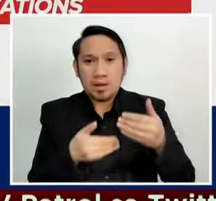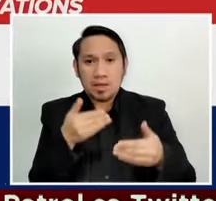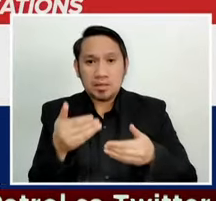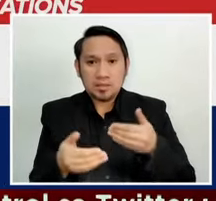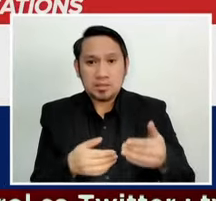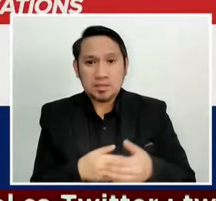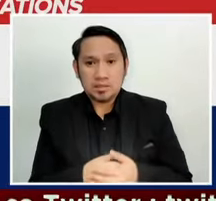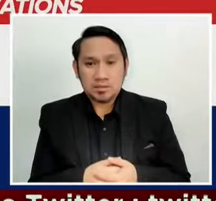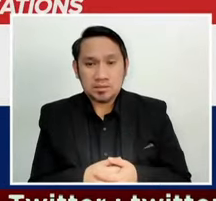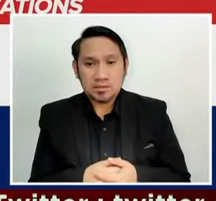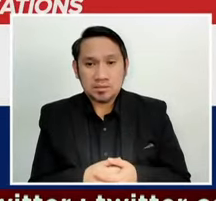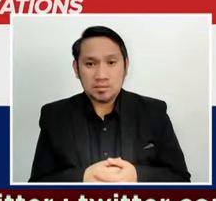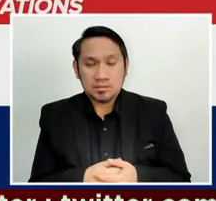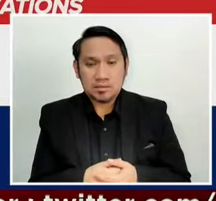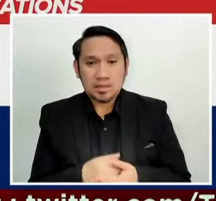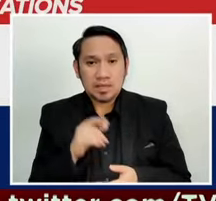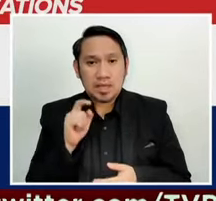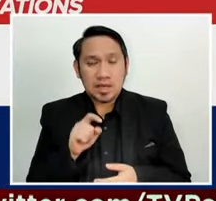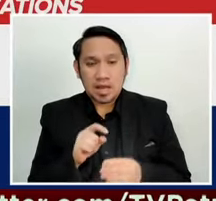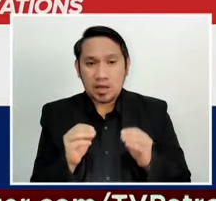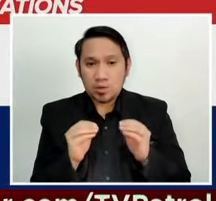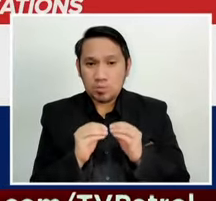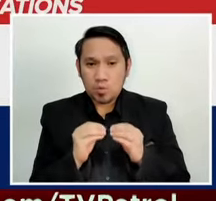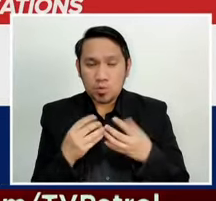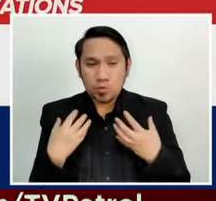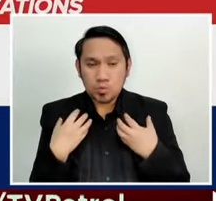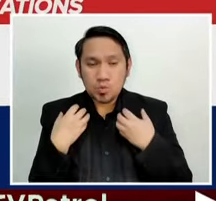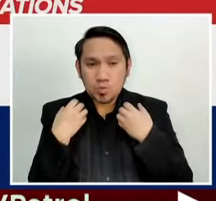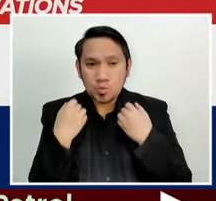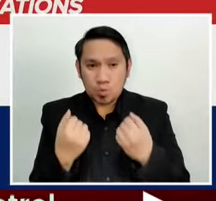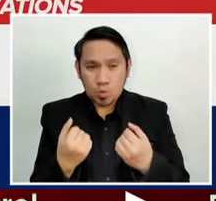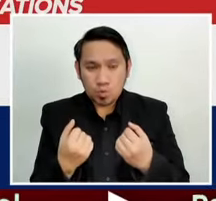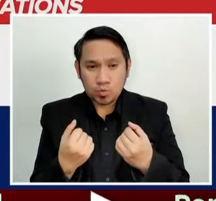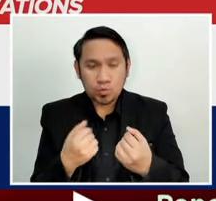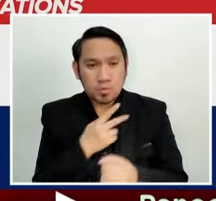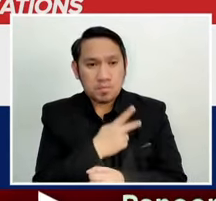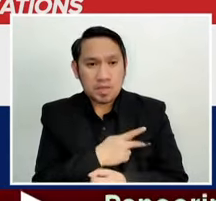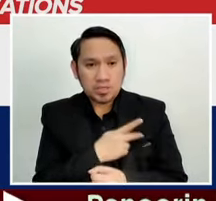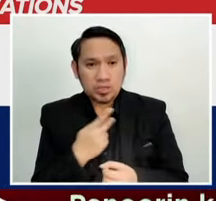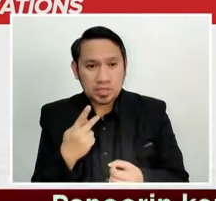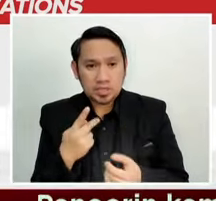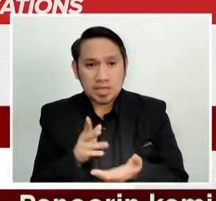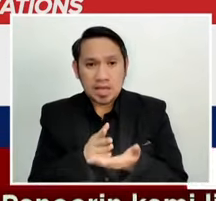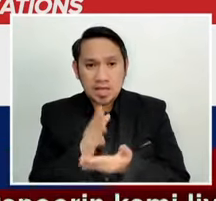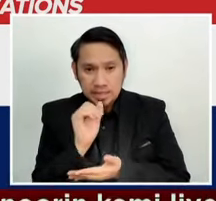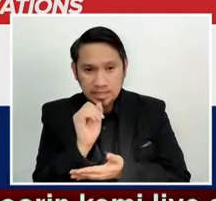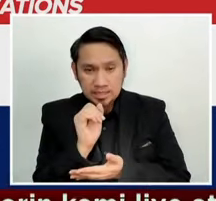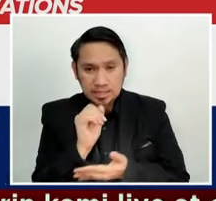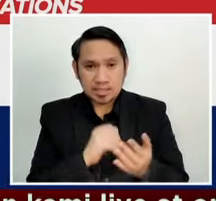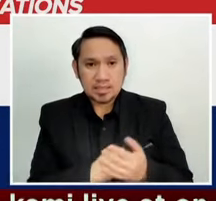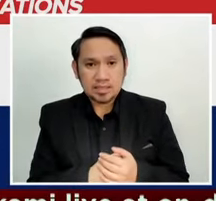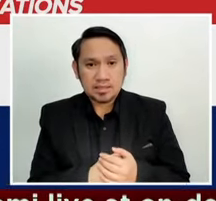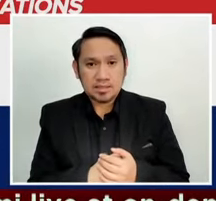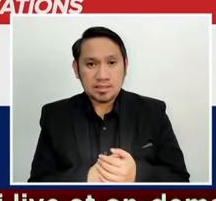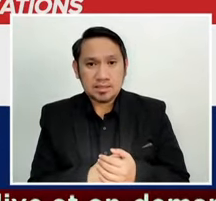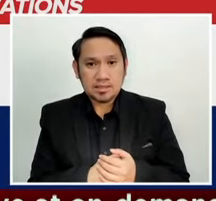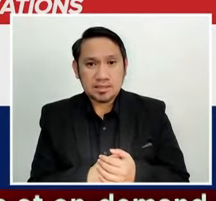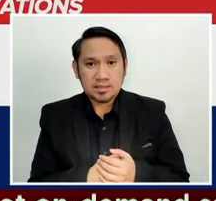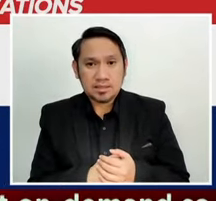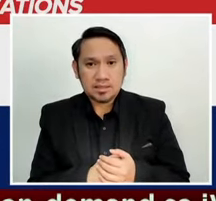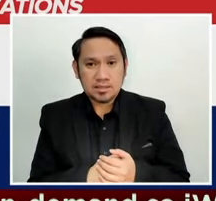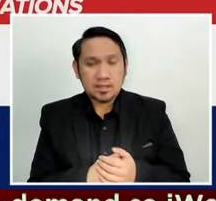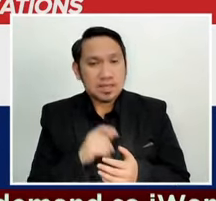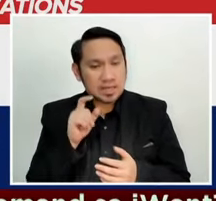dapat palakasin ng mga batas, no? Protecting patient rights. Parang kailangan meron talagang